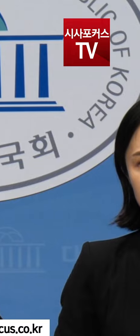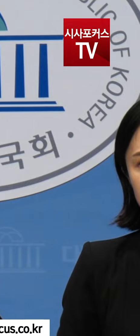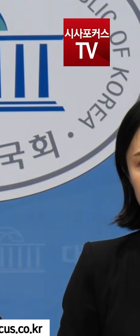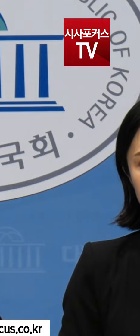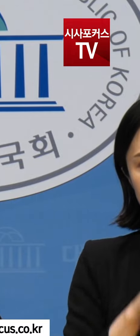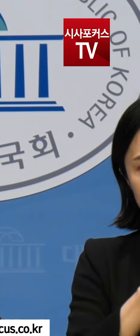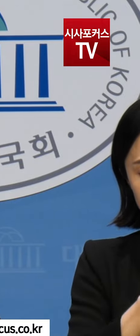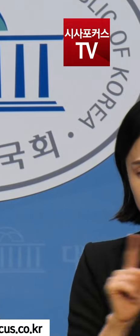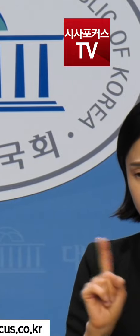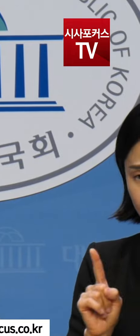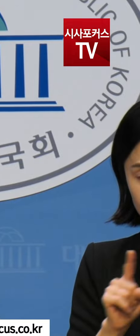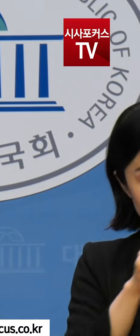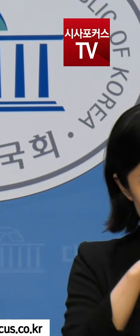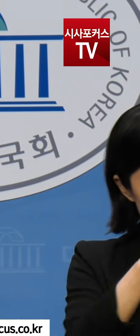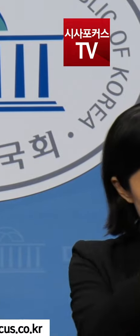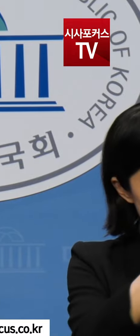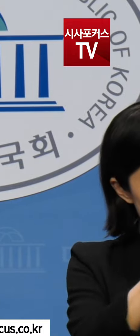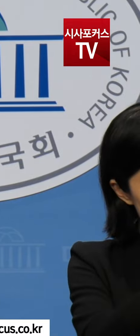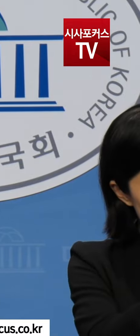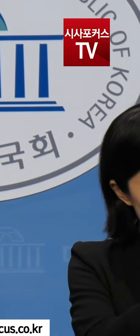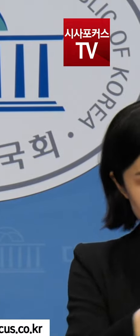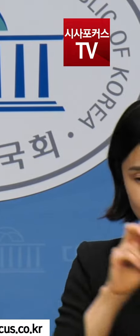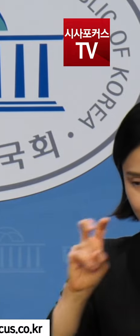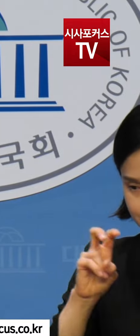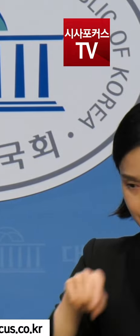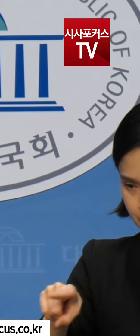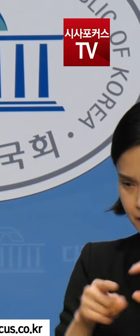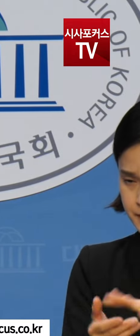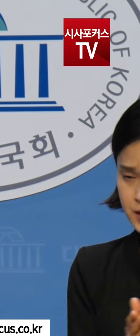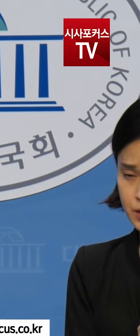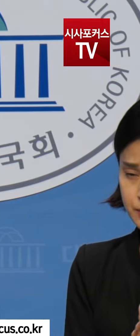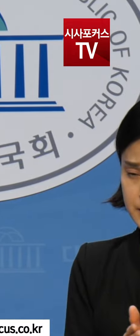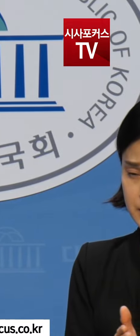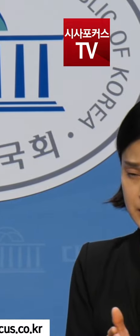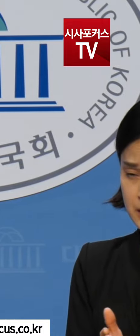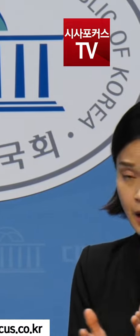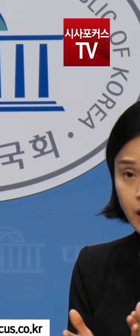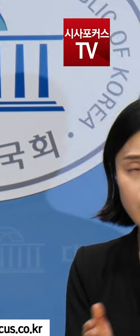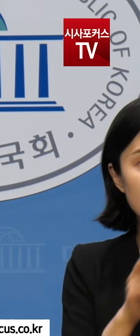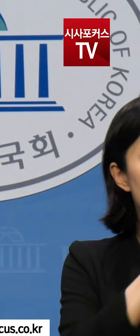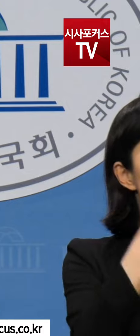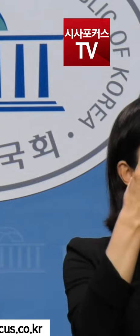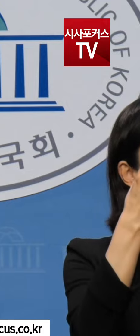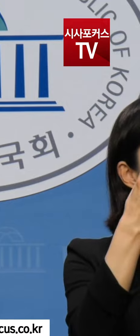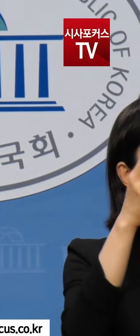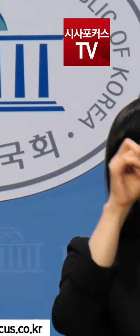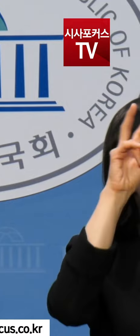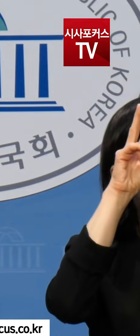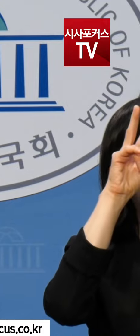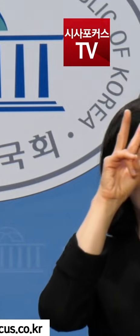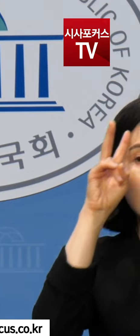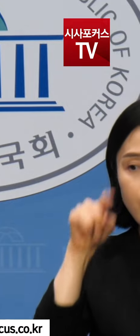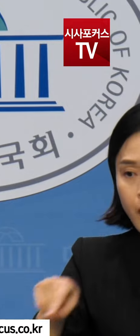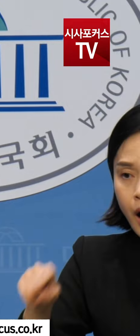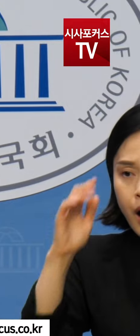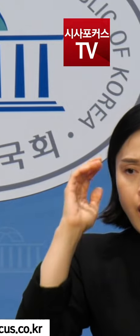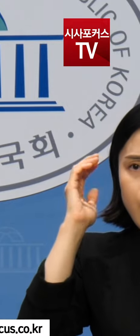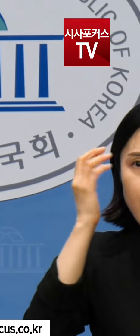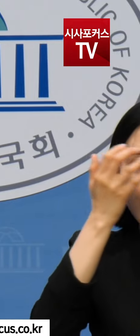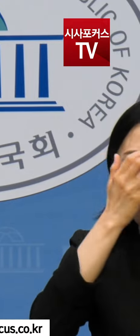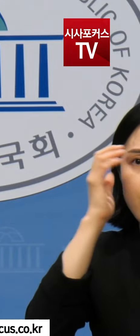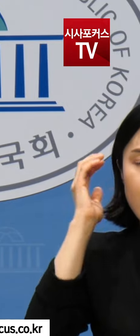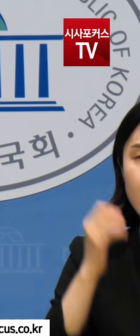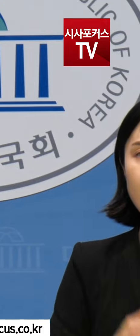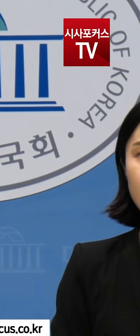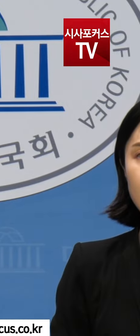오랫동안 준비를 해온 제도를 하루아침에 백지화시키면서 일선에는 큰 혼란이 벌어졌다. 특히